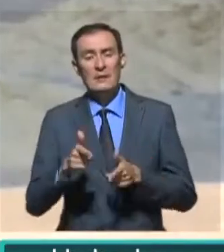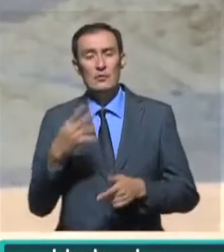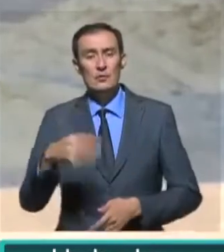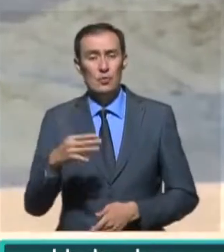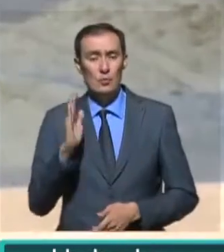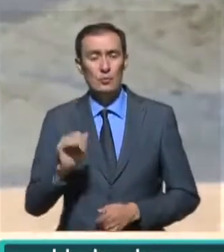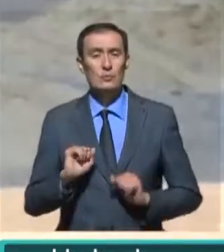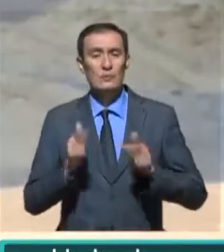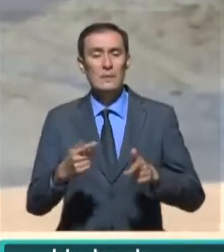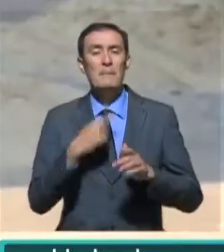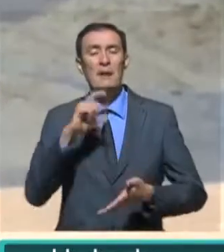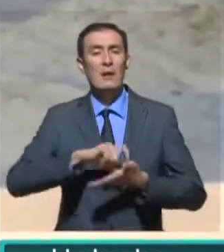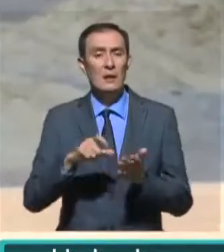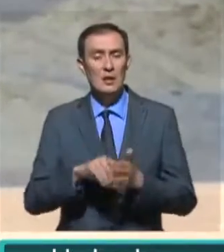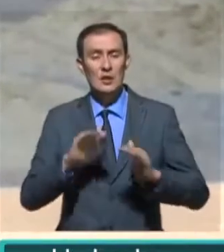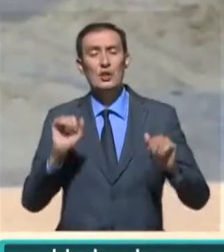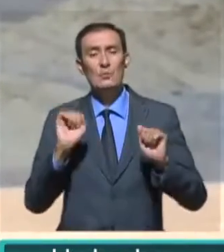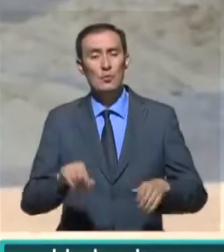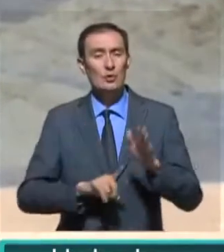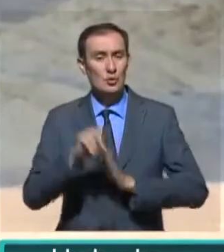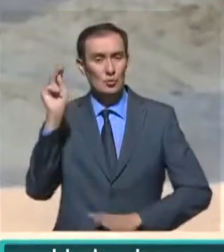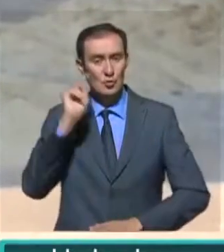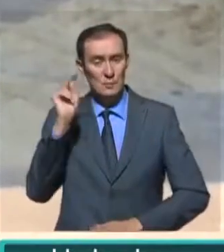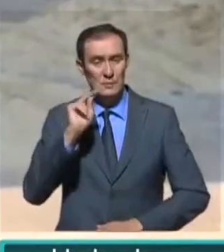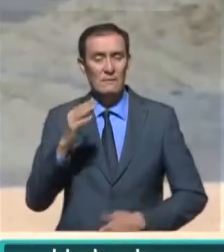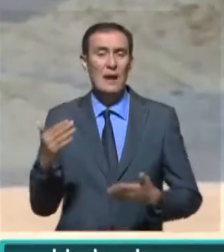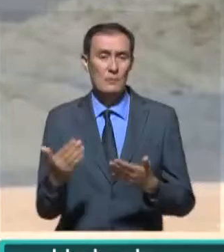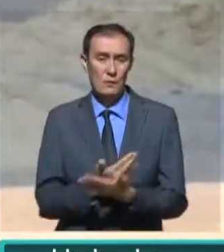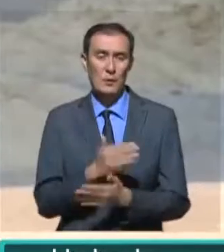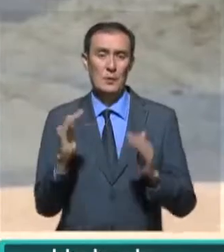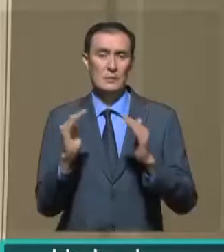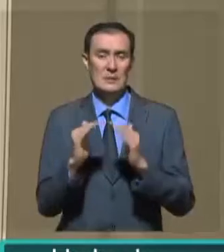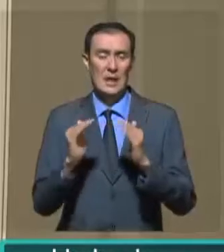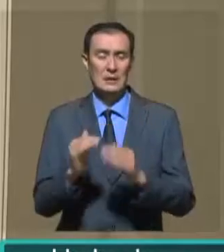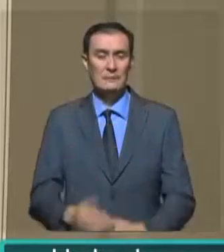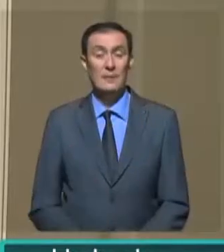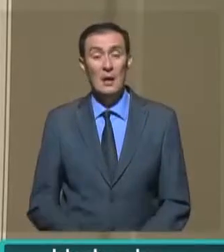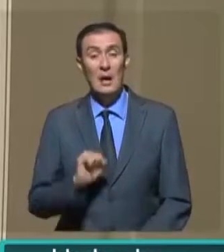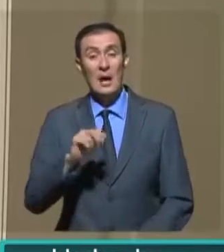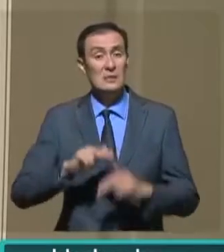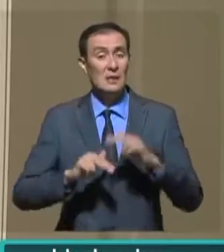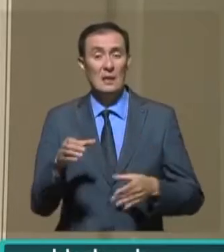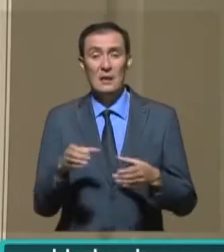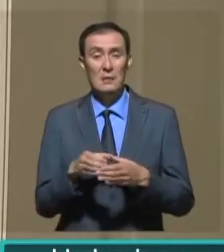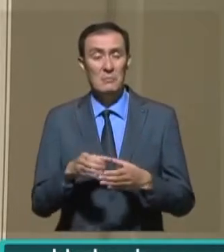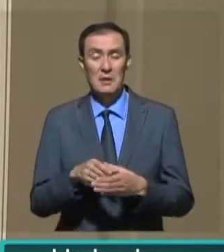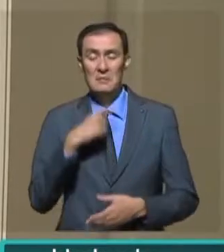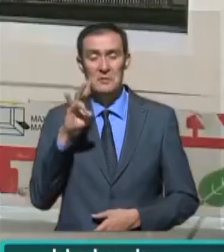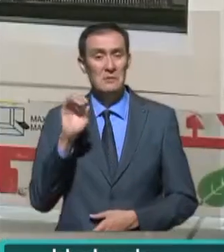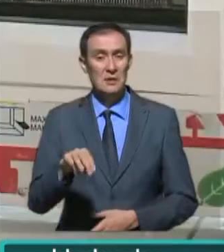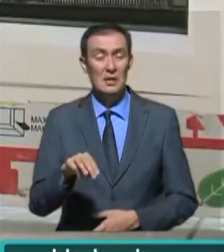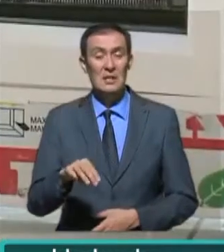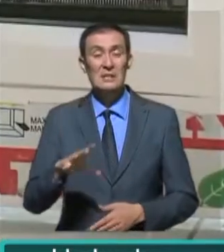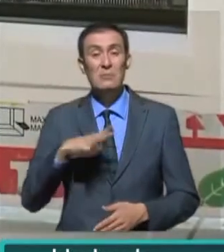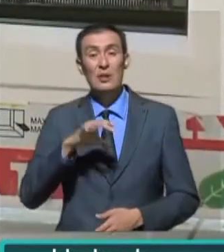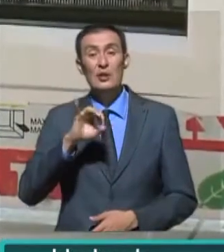школу будут приняты первоклашки. Дети смогут начать учебный год в обновленном здании. А вот подрядчики думают иначе. Из-за прошедшего в